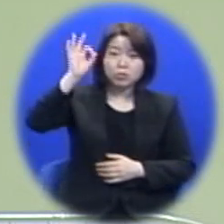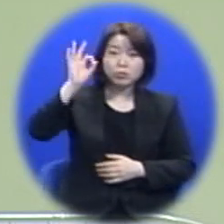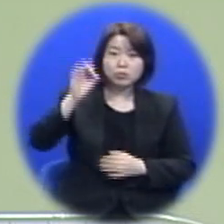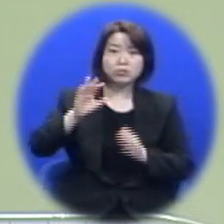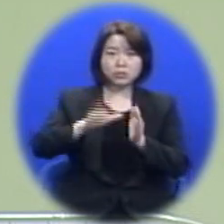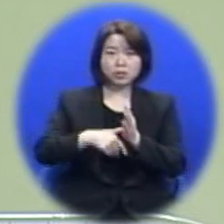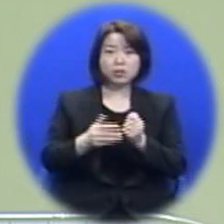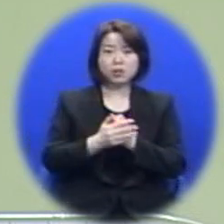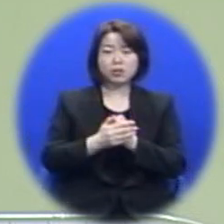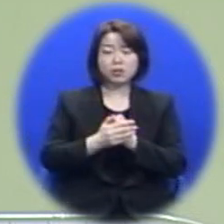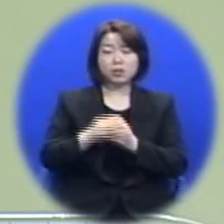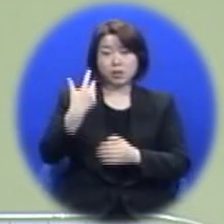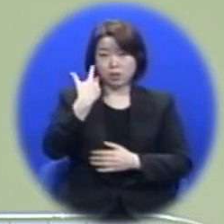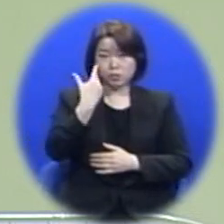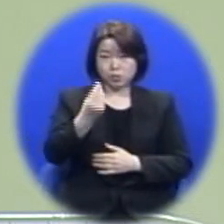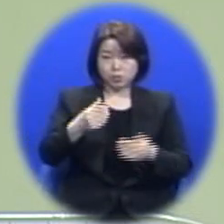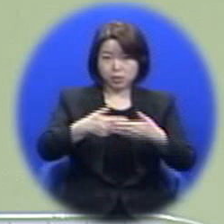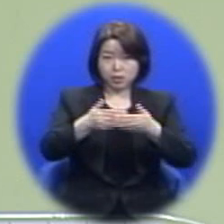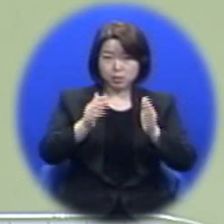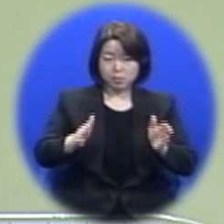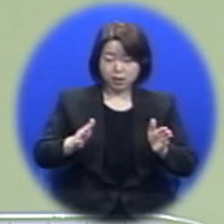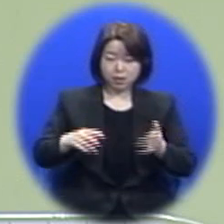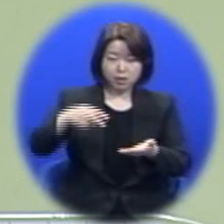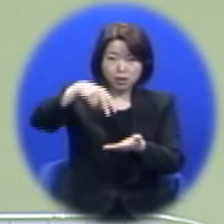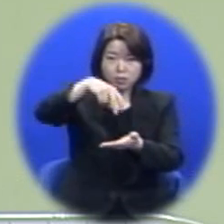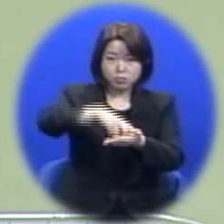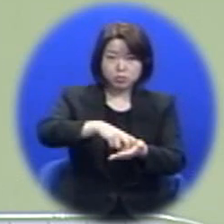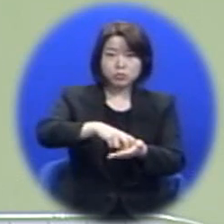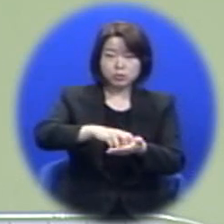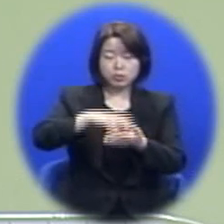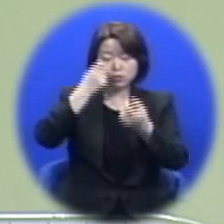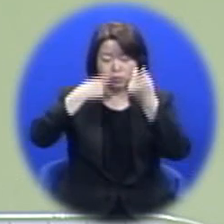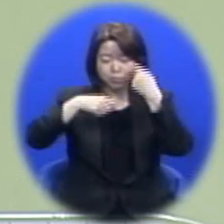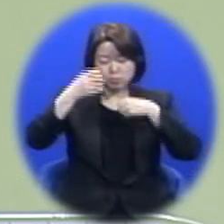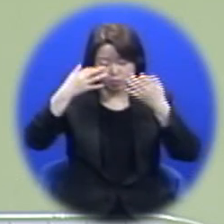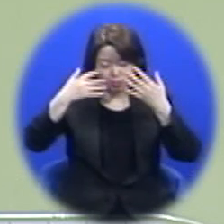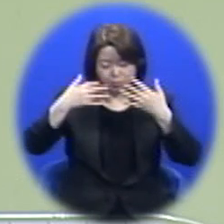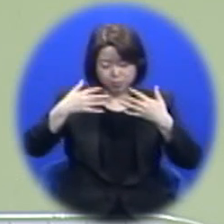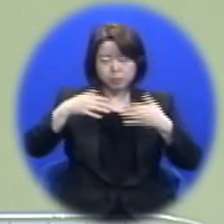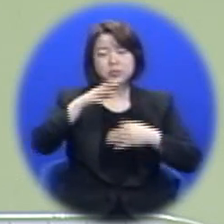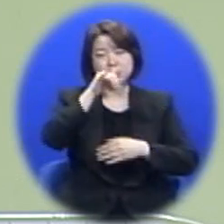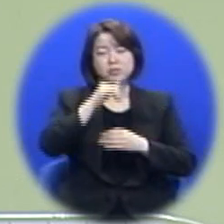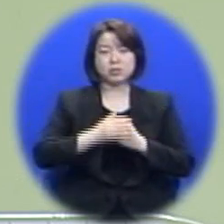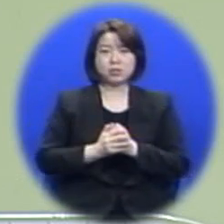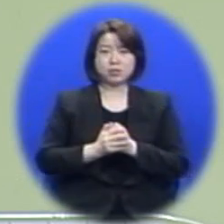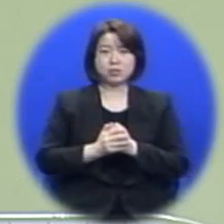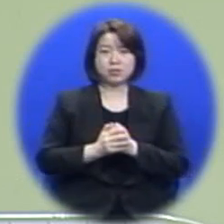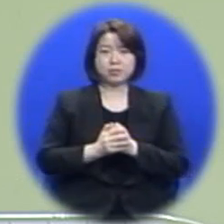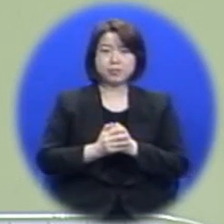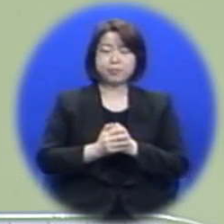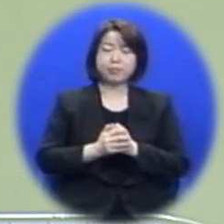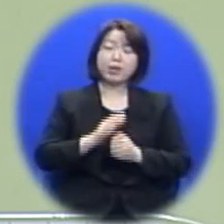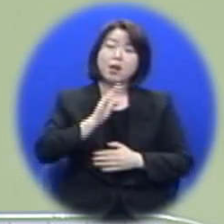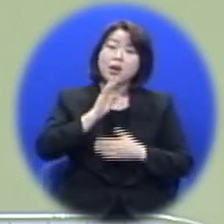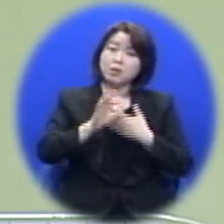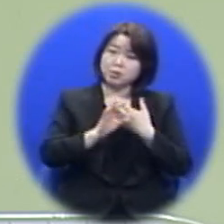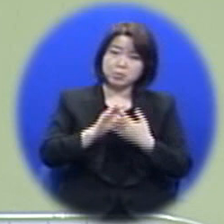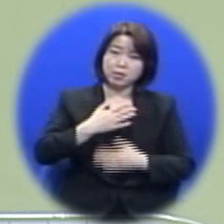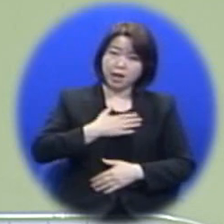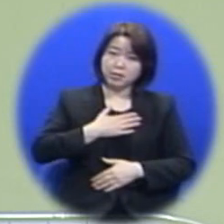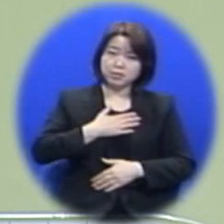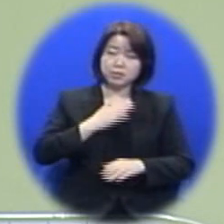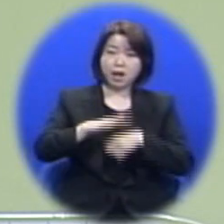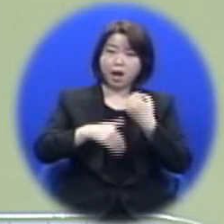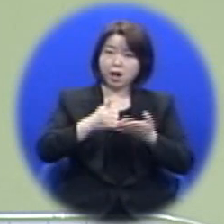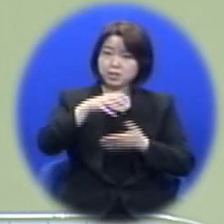그냥 호텔 방 무릎을 꿇고 눈물이 쏟아지는 거 그러면 나는 하나님 앞에